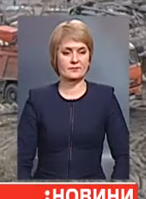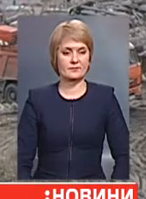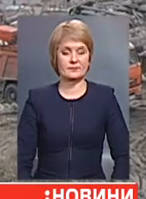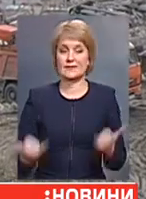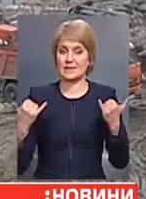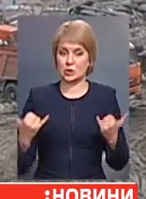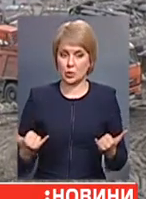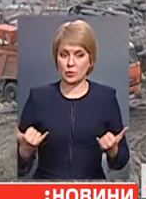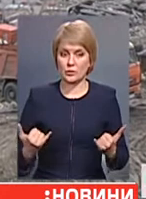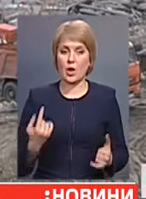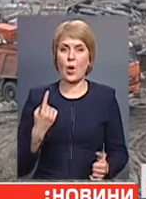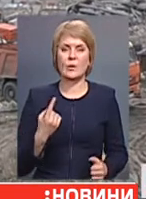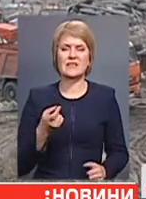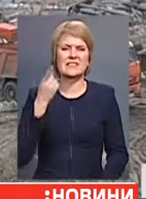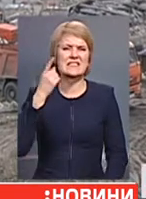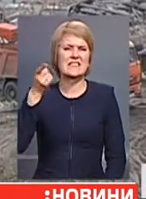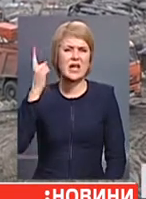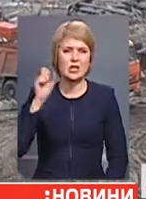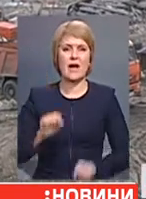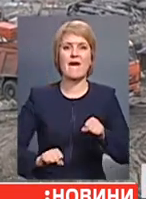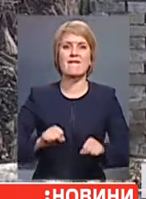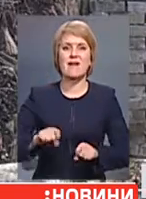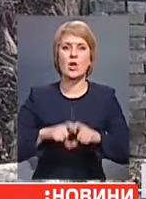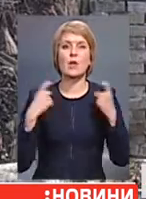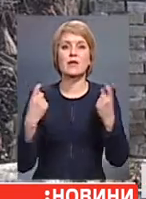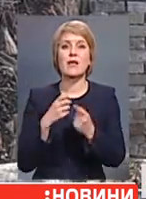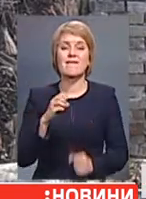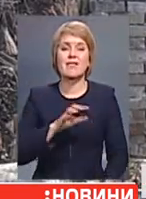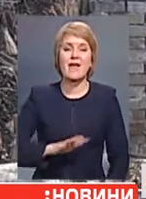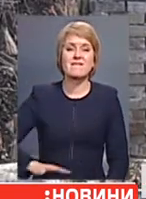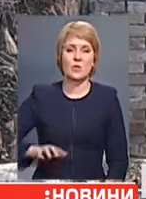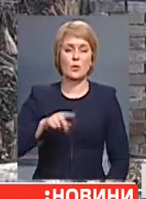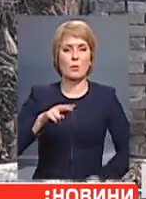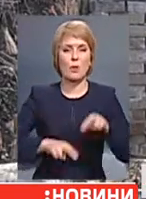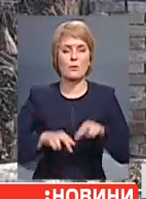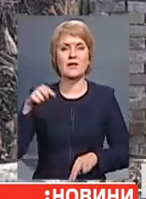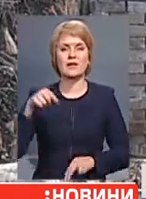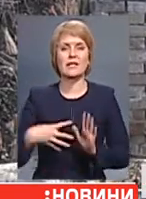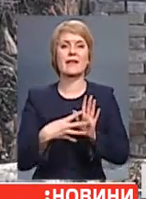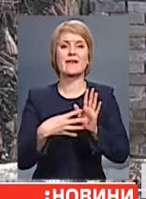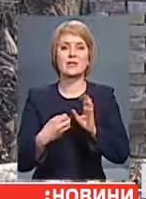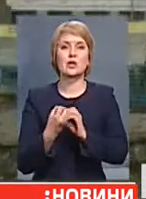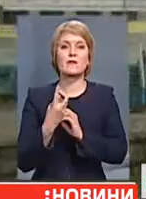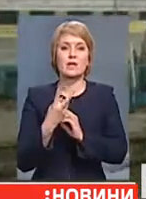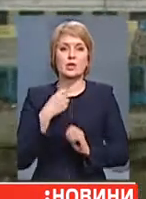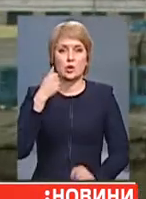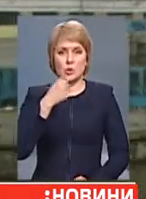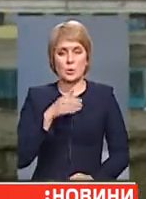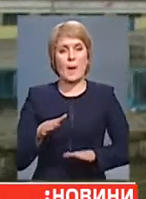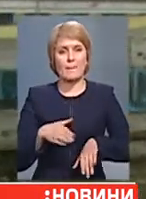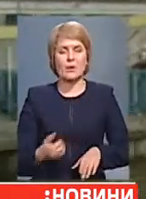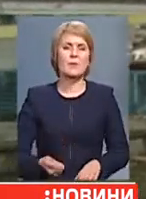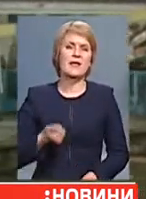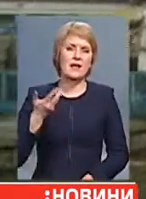На сьогодні це один з найстаріших велотреків у Європі. Його побудували 1912 року. Потім кілька